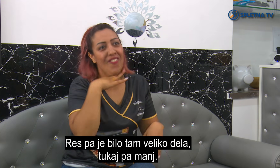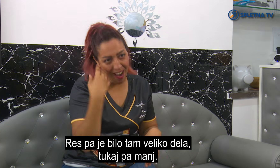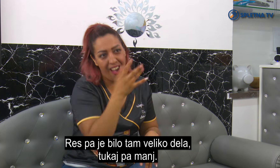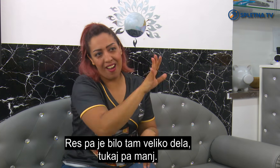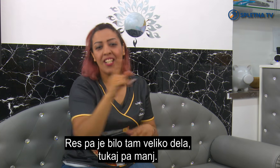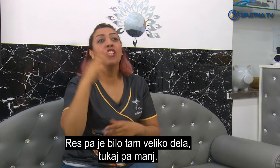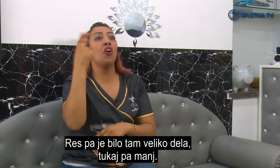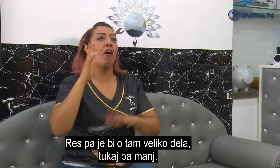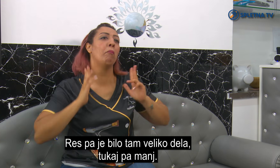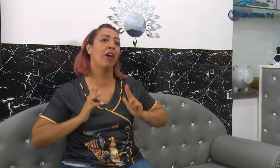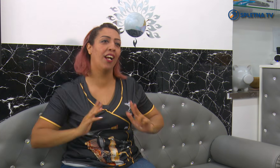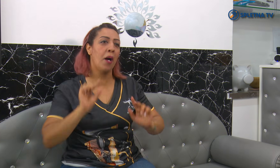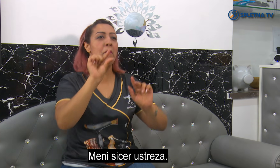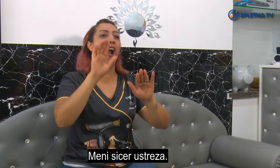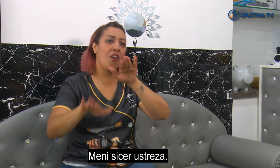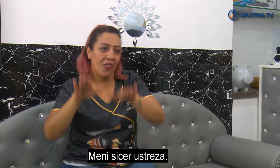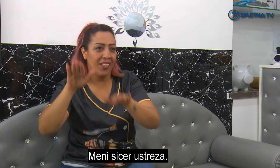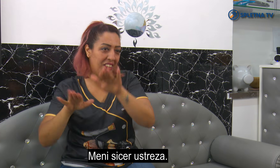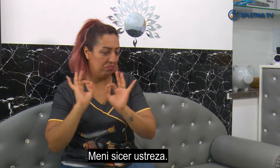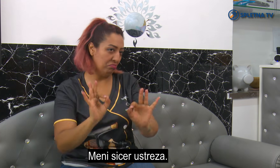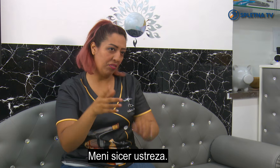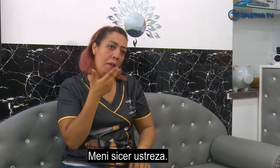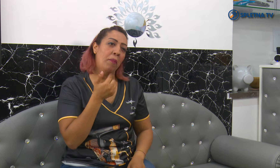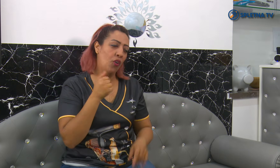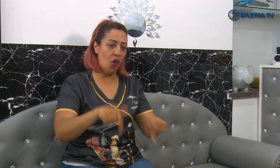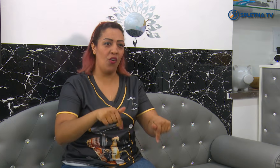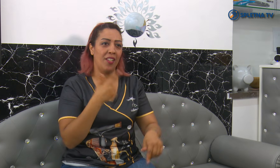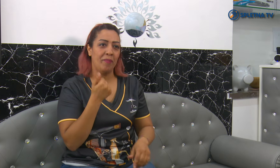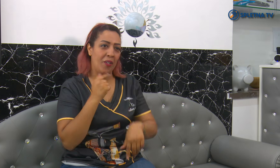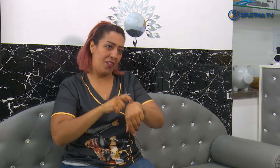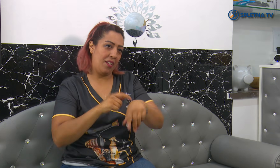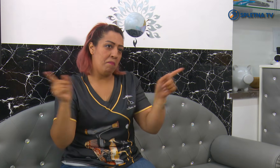dela, tukaj pa manj. Meni sicer ustreza.